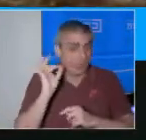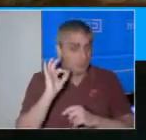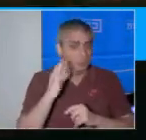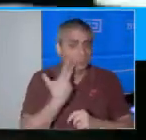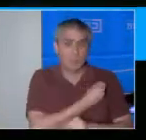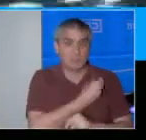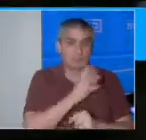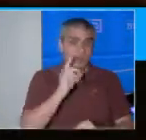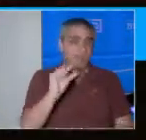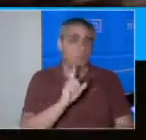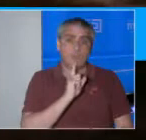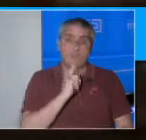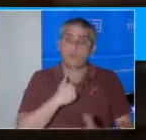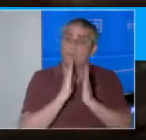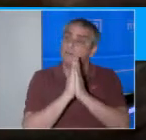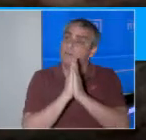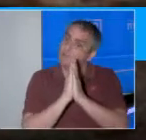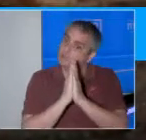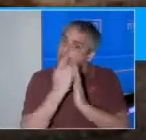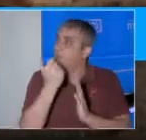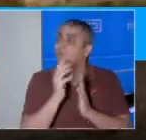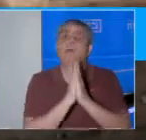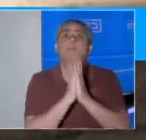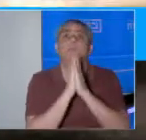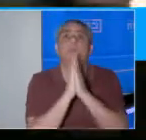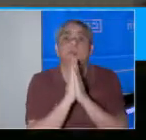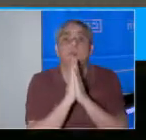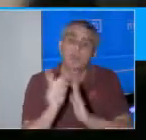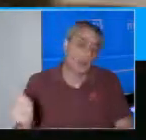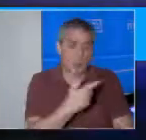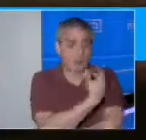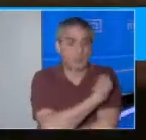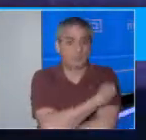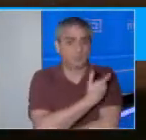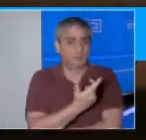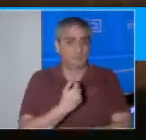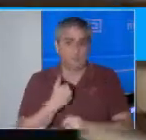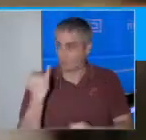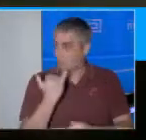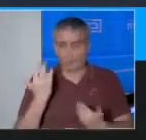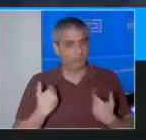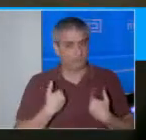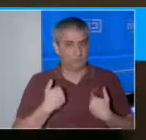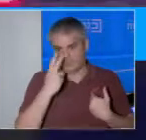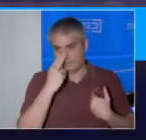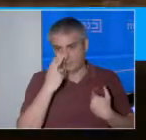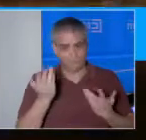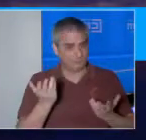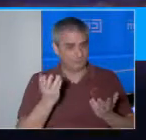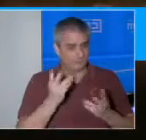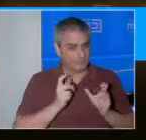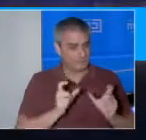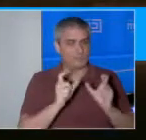התחסנות מאוד נמוכים, אני פונה אליכם כמעט מתחנן, צאו להתחסן. אנחנו כל הזמן מנסים להילחם